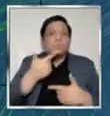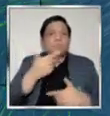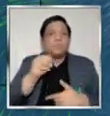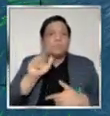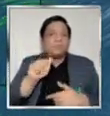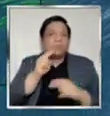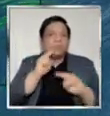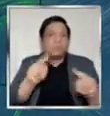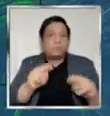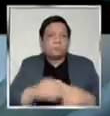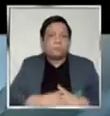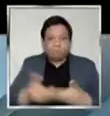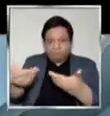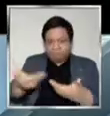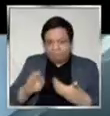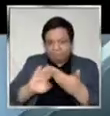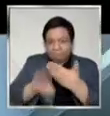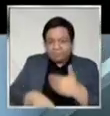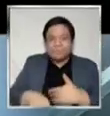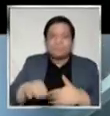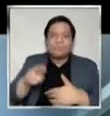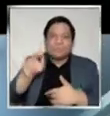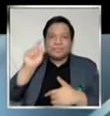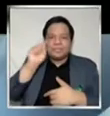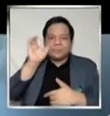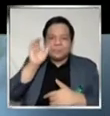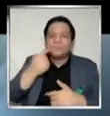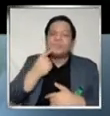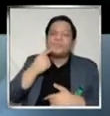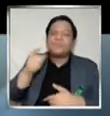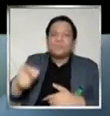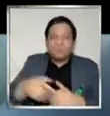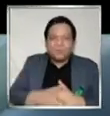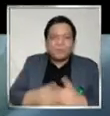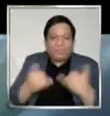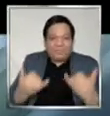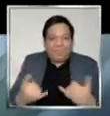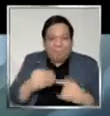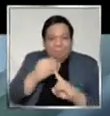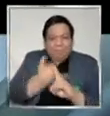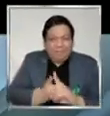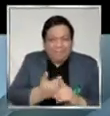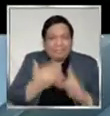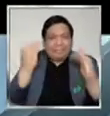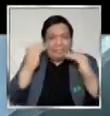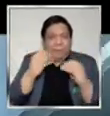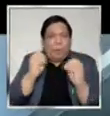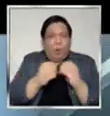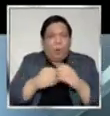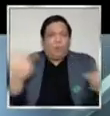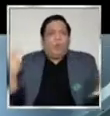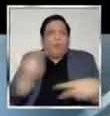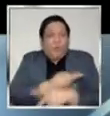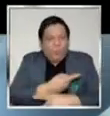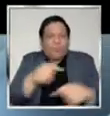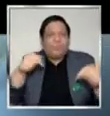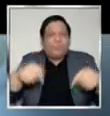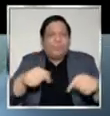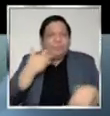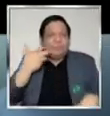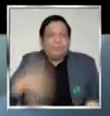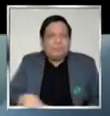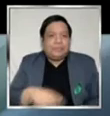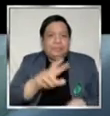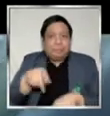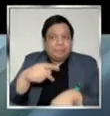back, Mang Tani. Na-miss po namin kayo. Nako, Mayo na po. Inaasahan bang mas iinit pa ang temperatura sa bansa?